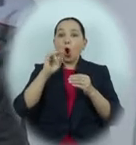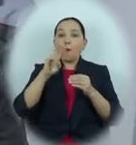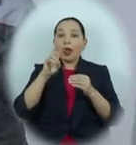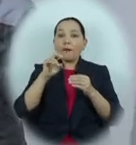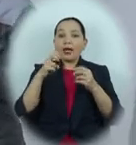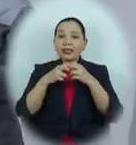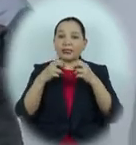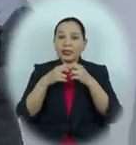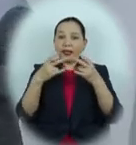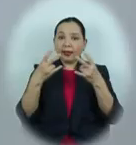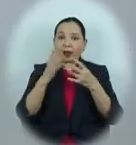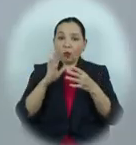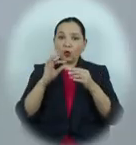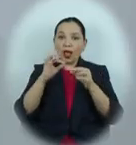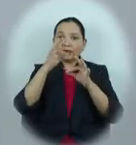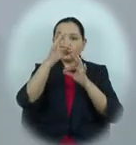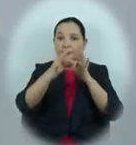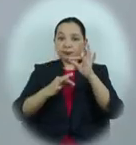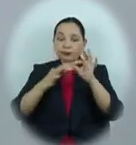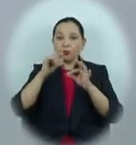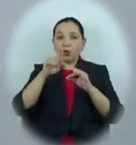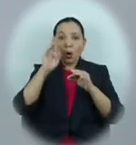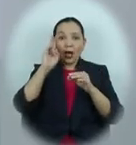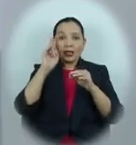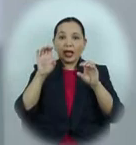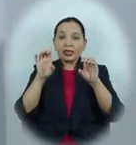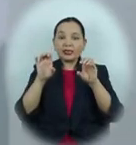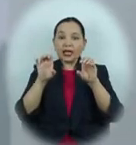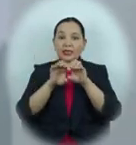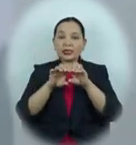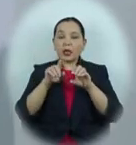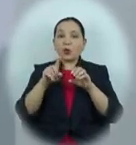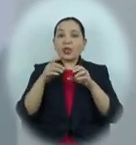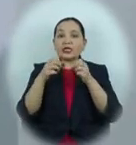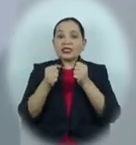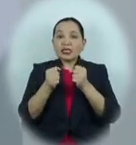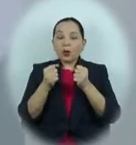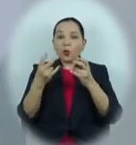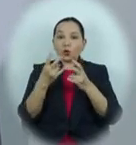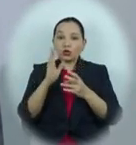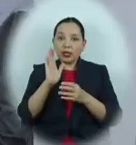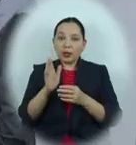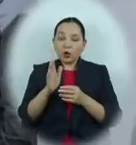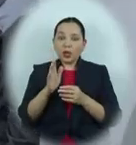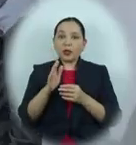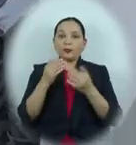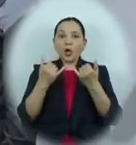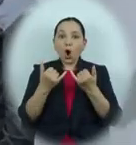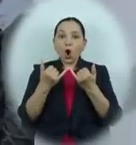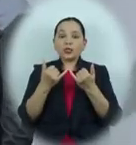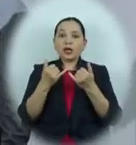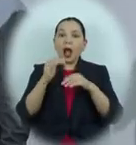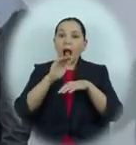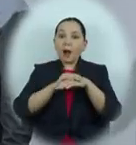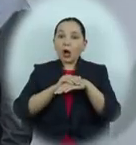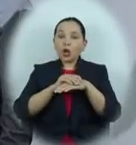rezina qoplama. Bu kanalizatsiyaga rezina yordamida buni siqib qo'yishimiz kerak bo'ladi. Hozir amaliyotda